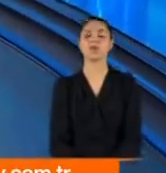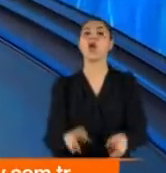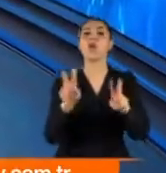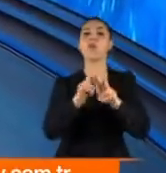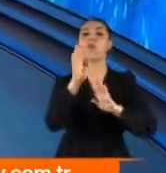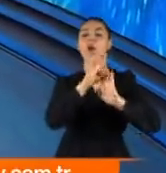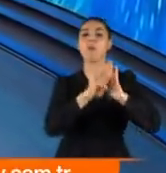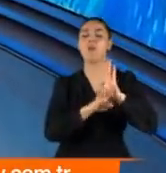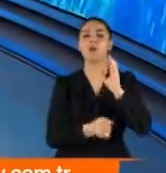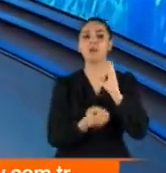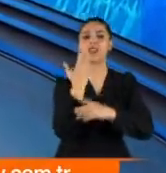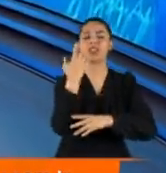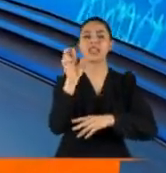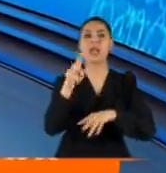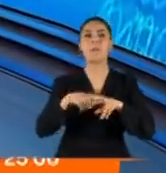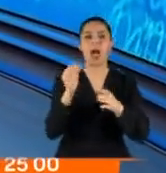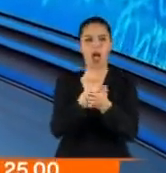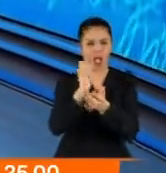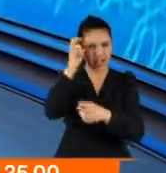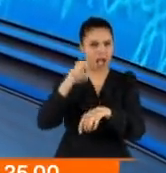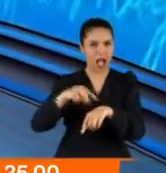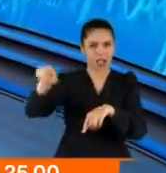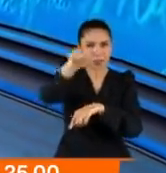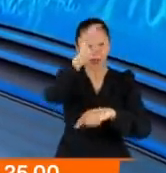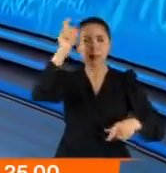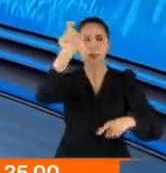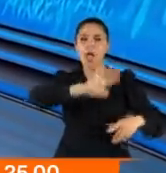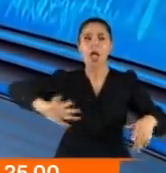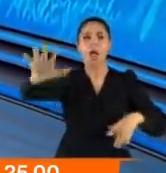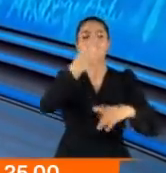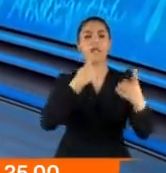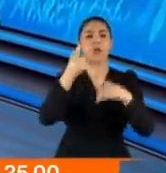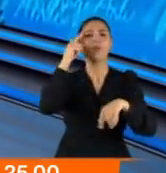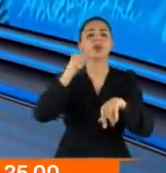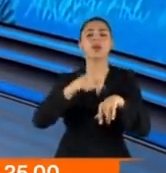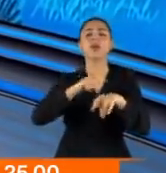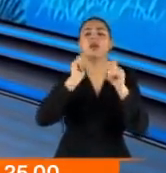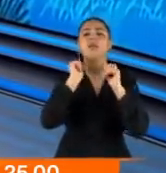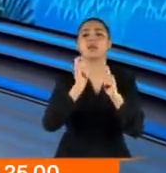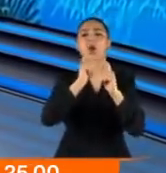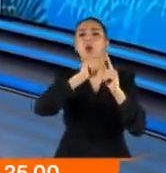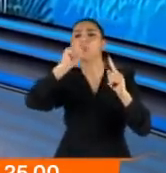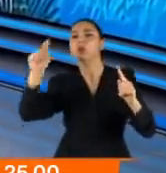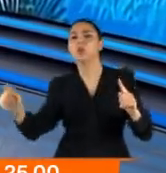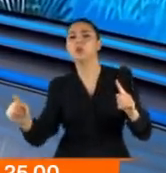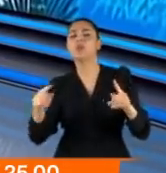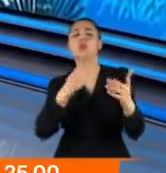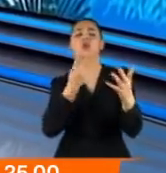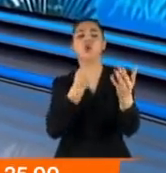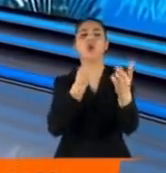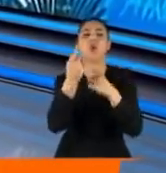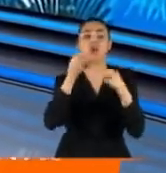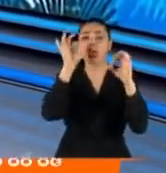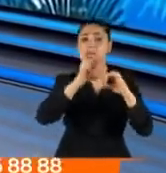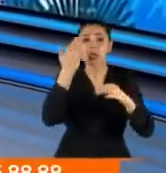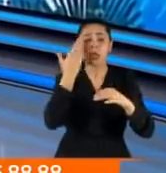Müge Anlı'nın ortaya çıkardığı Palo ailesini hatırlayacaksınız. Türkiye'nin gündemine oturmuştu. İnanması güç olayağı uzun sürede konuşulmuştu.